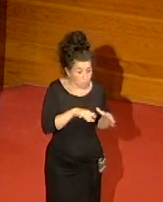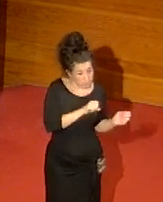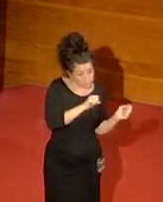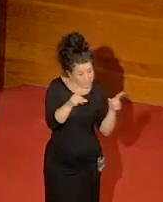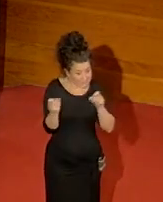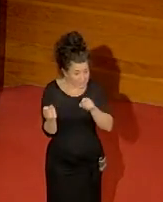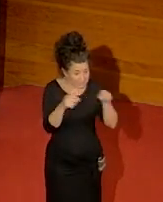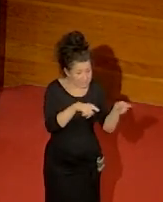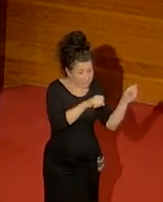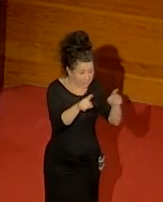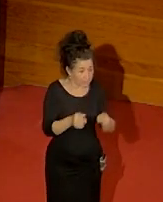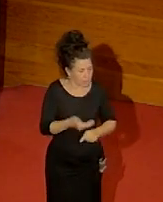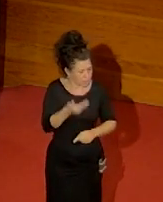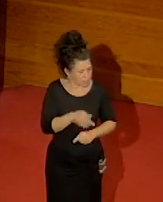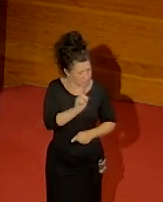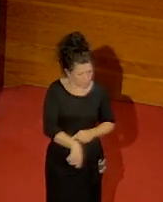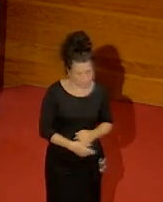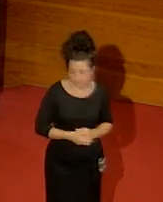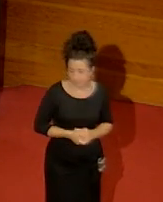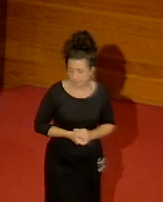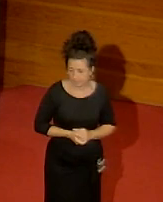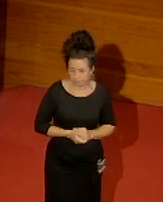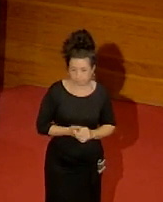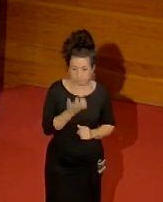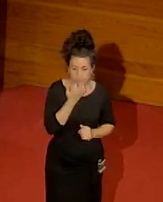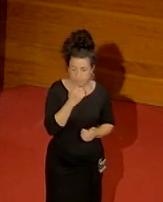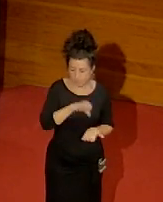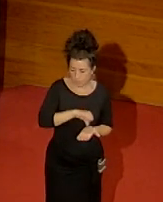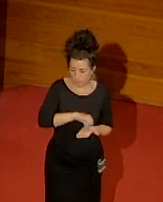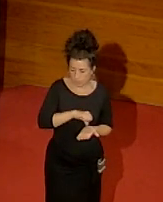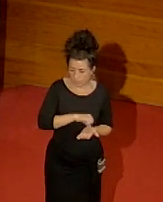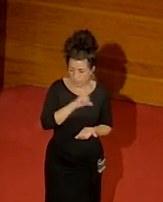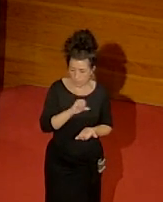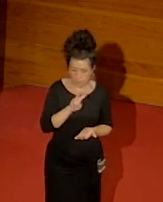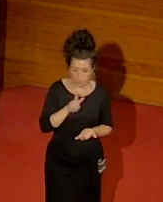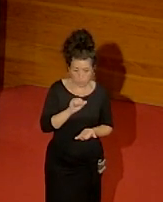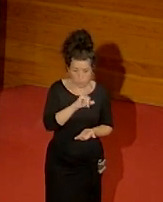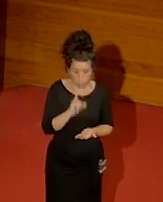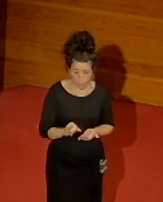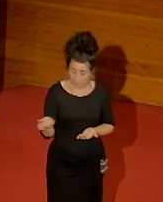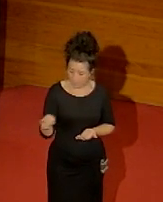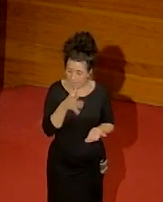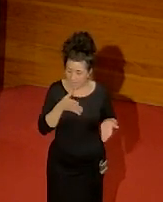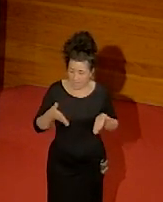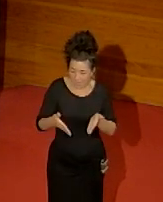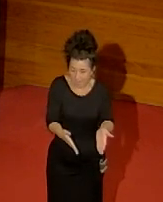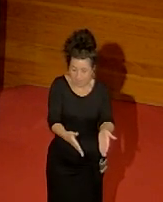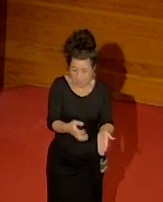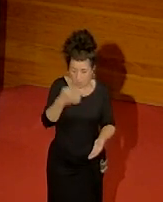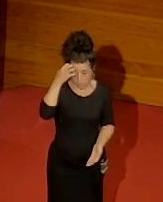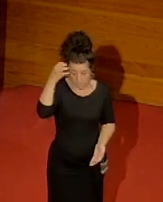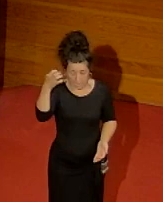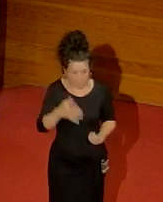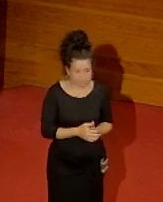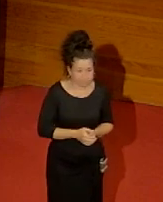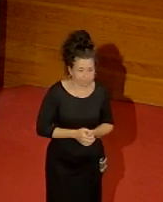handiagoa duelako, ez? Ciudad Juárez eta hau da El Camino Real esaten zuen hori, ez? Bueno, horietako